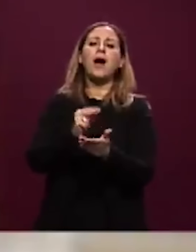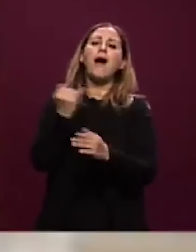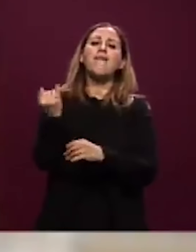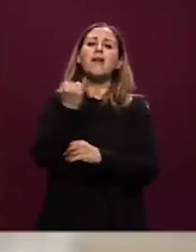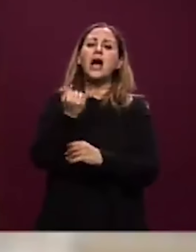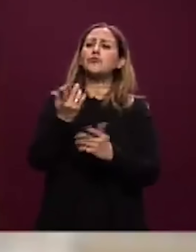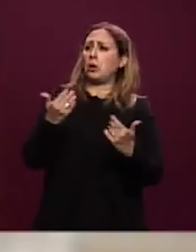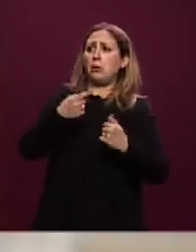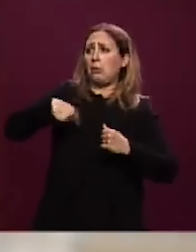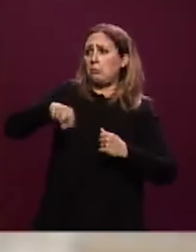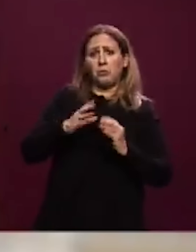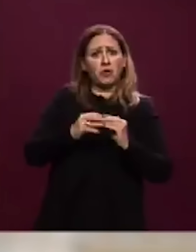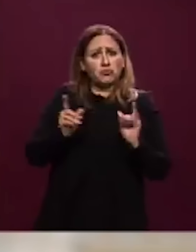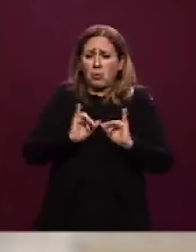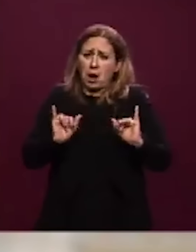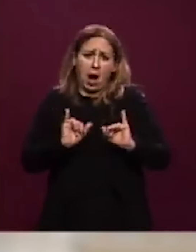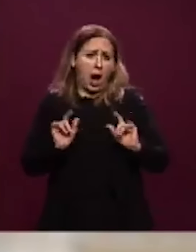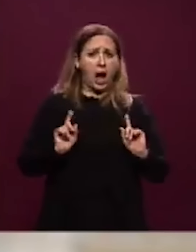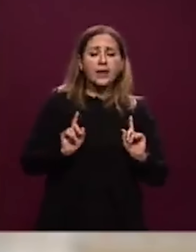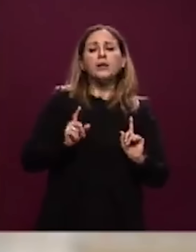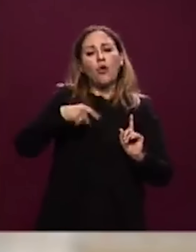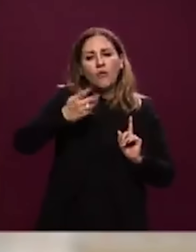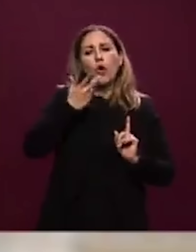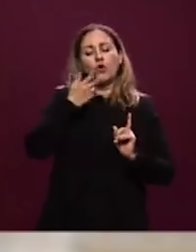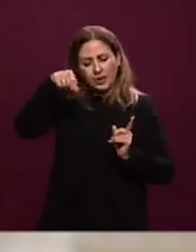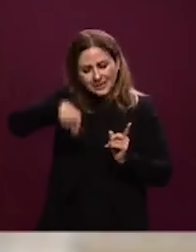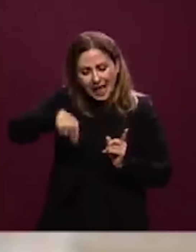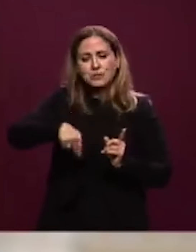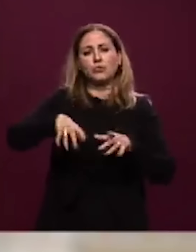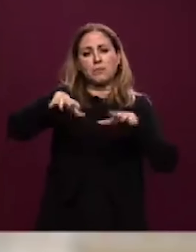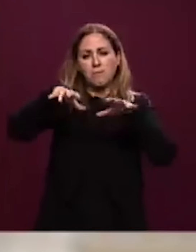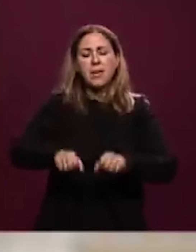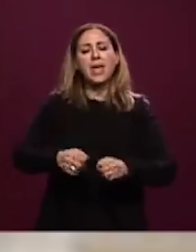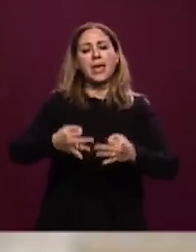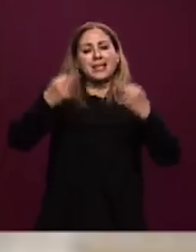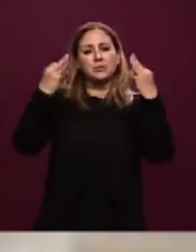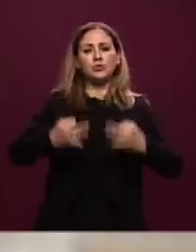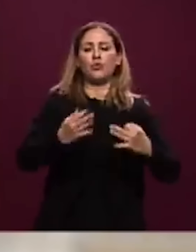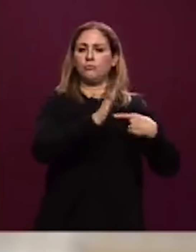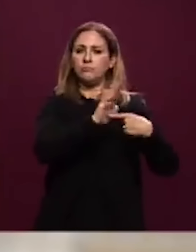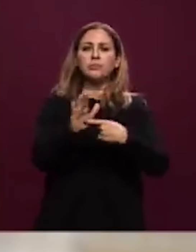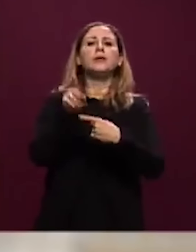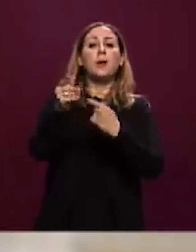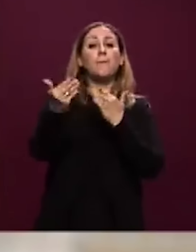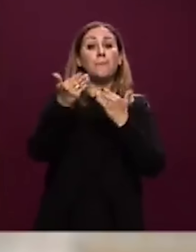solenne del Parlamento che dice che si adopererà per questo. E